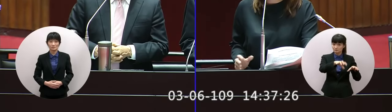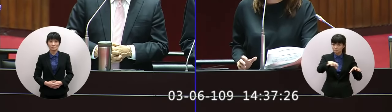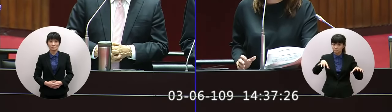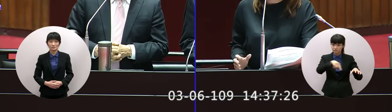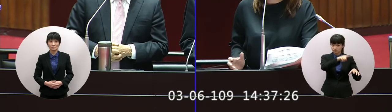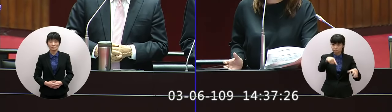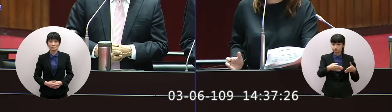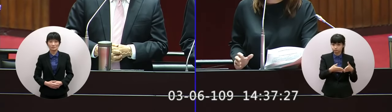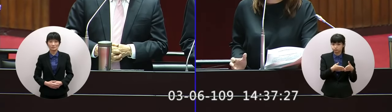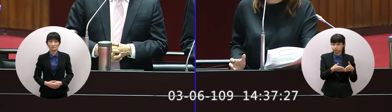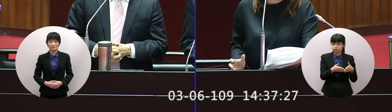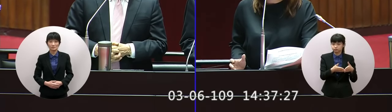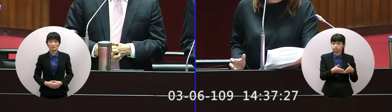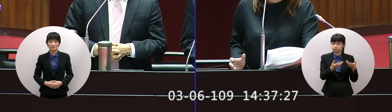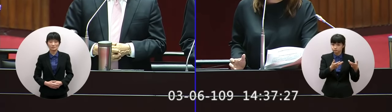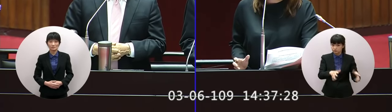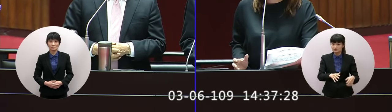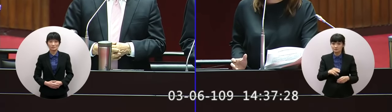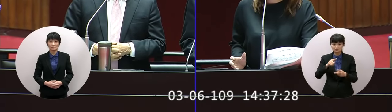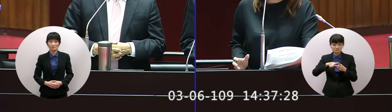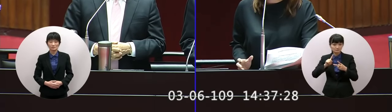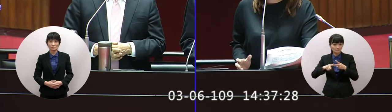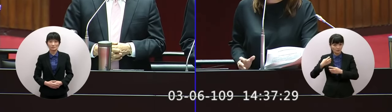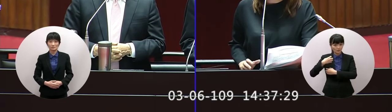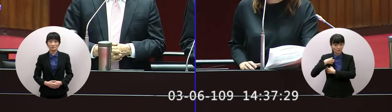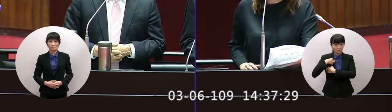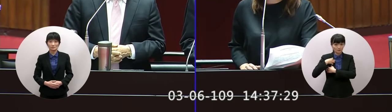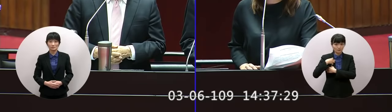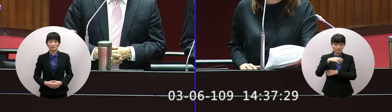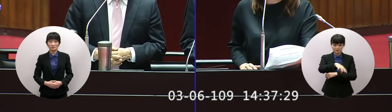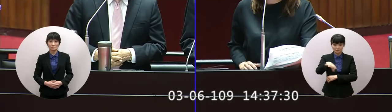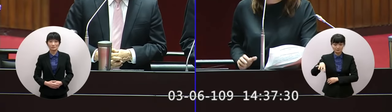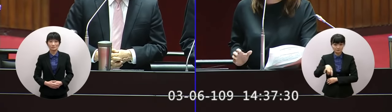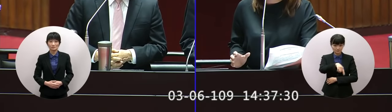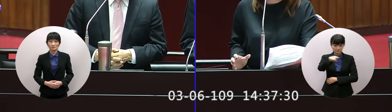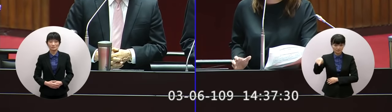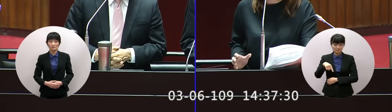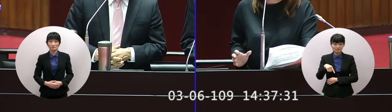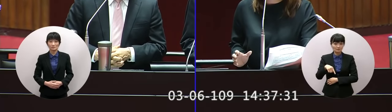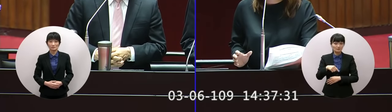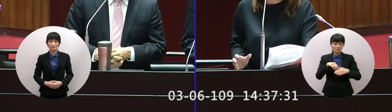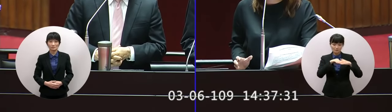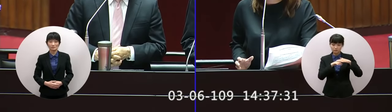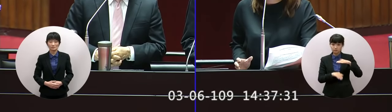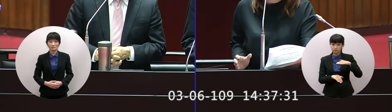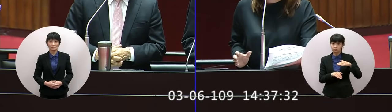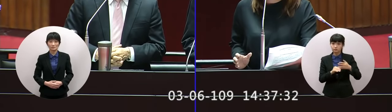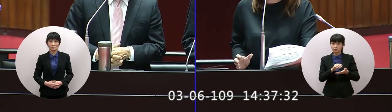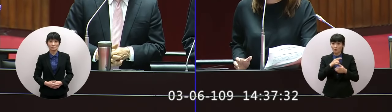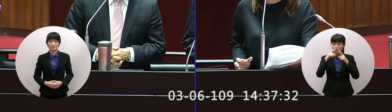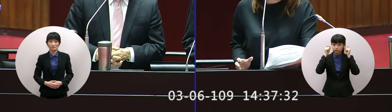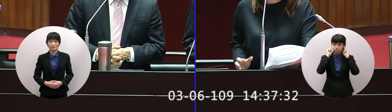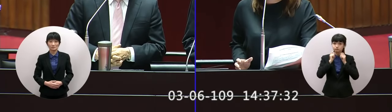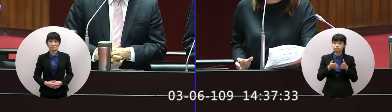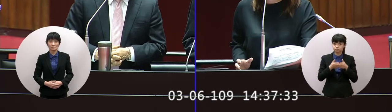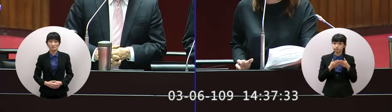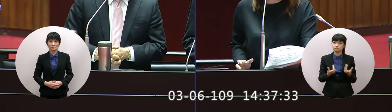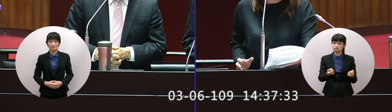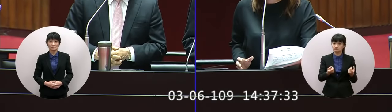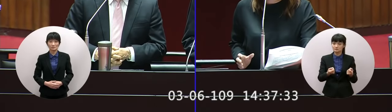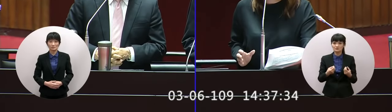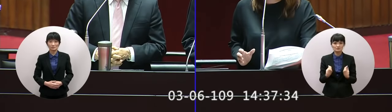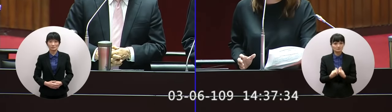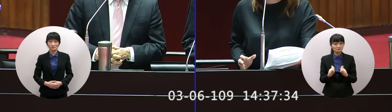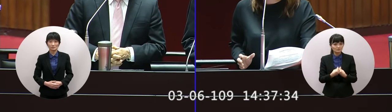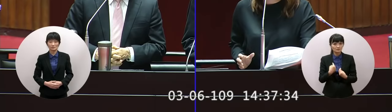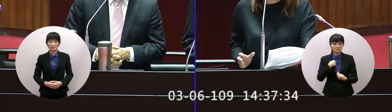们的军部队，它可能都必须要有一些战备存量，怎么样来保障我们国内的产